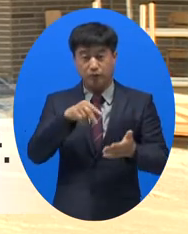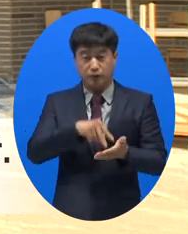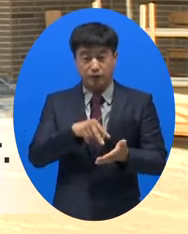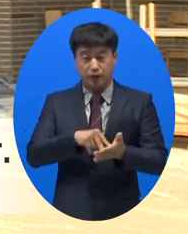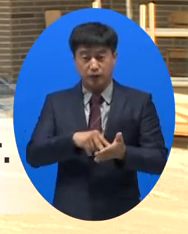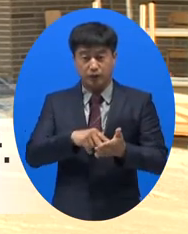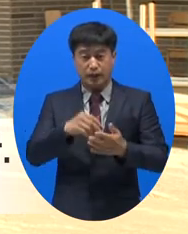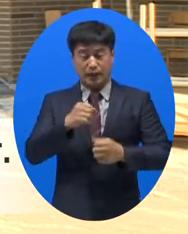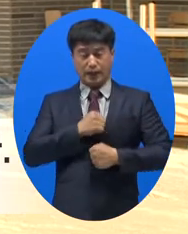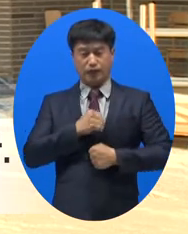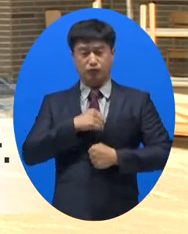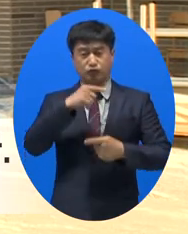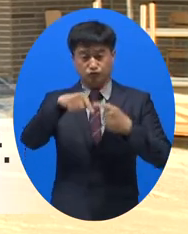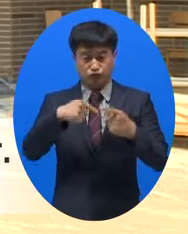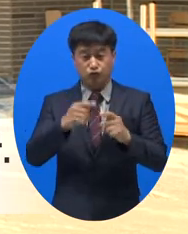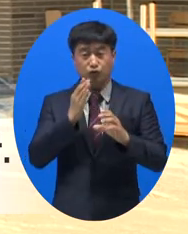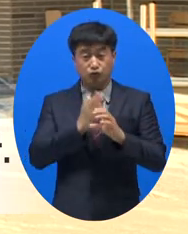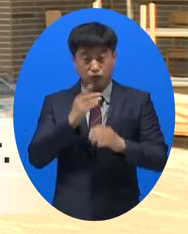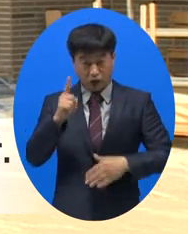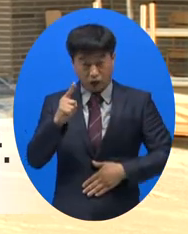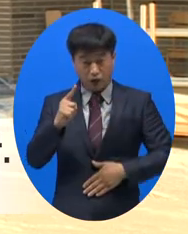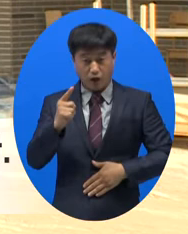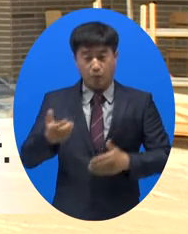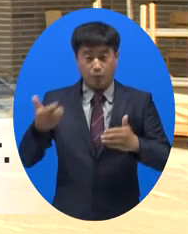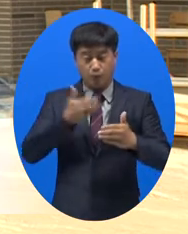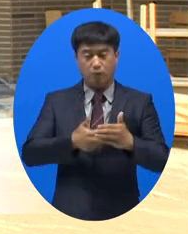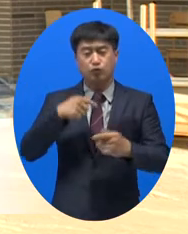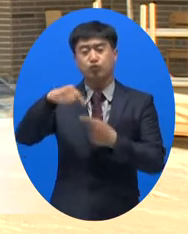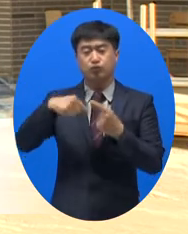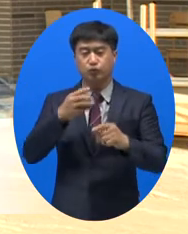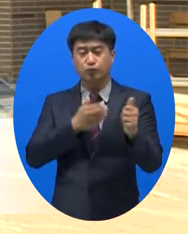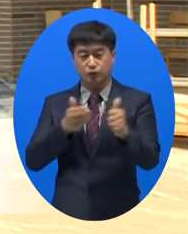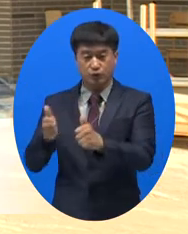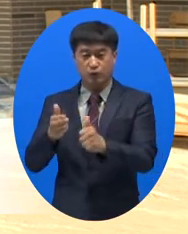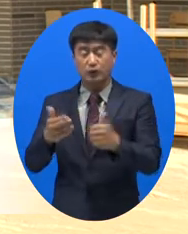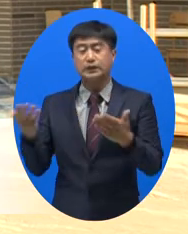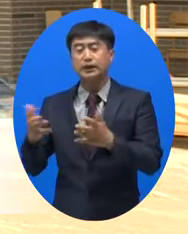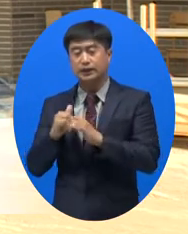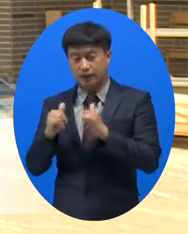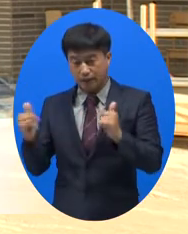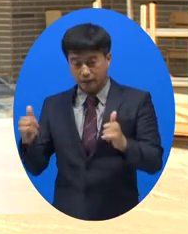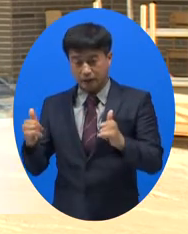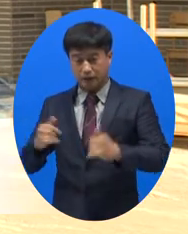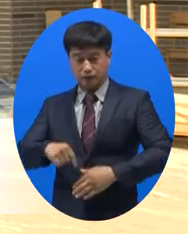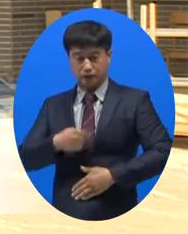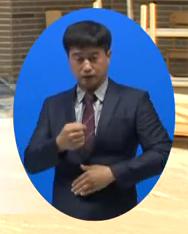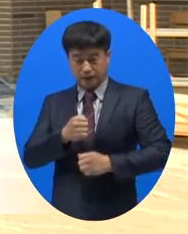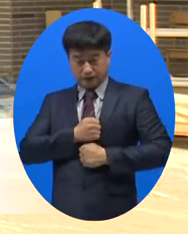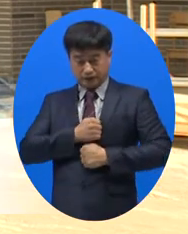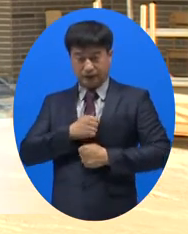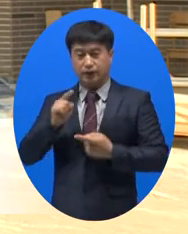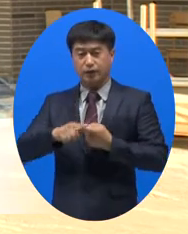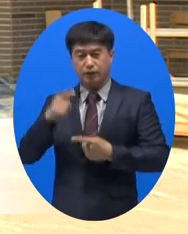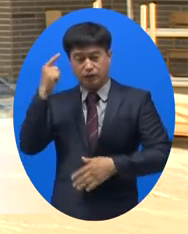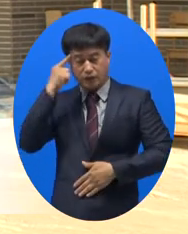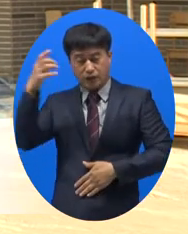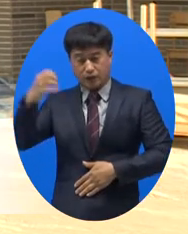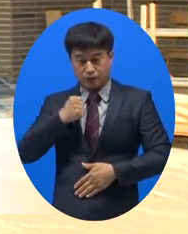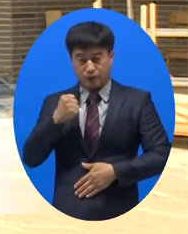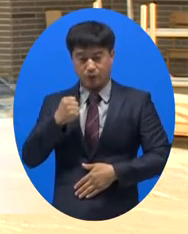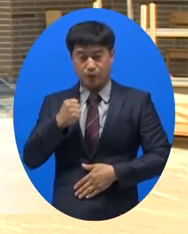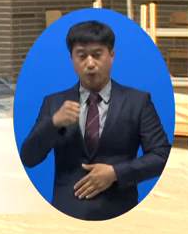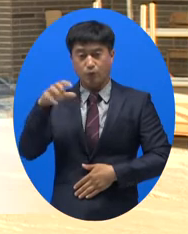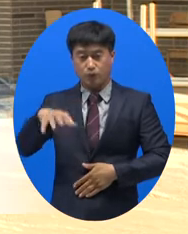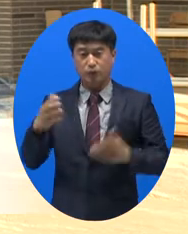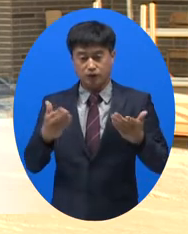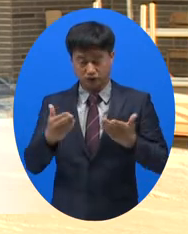경영주분들께서는 안전이 경영의 일부로 꼭 포함시켜서 경영활동을 해주시고 노동자분들께서는 자기 안전에 대해서